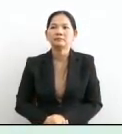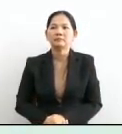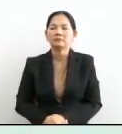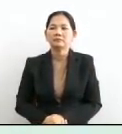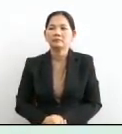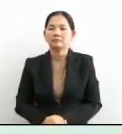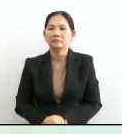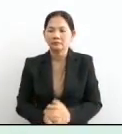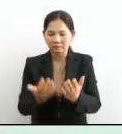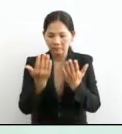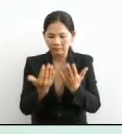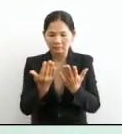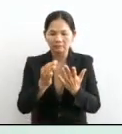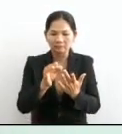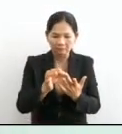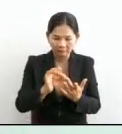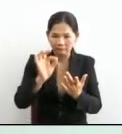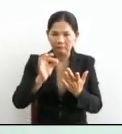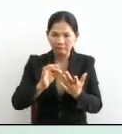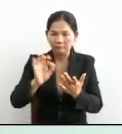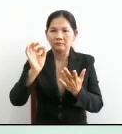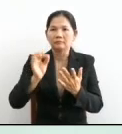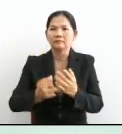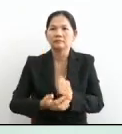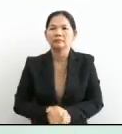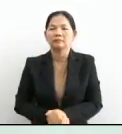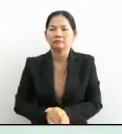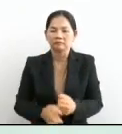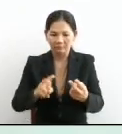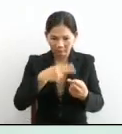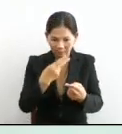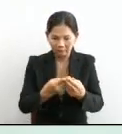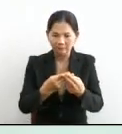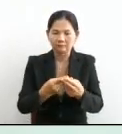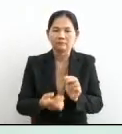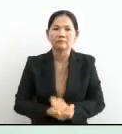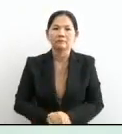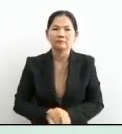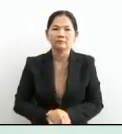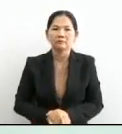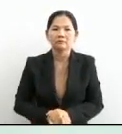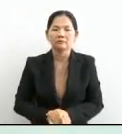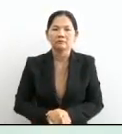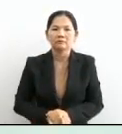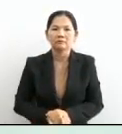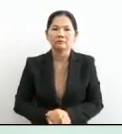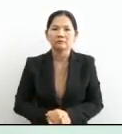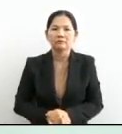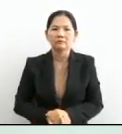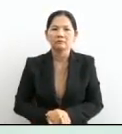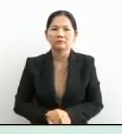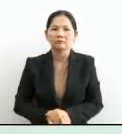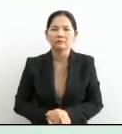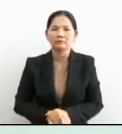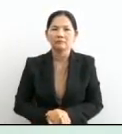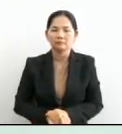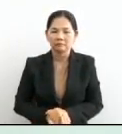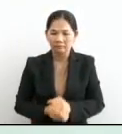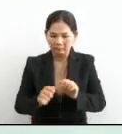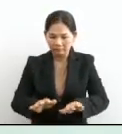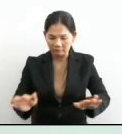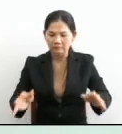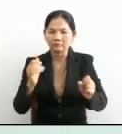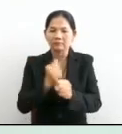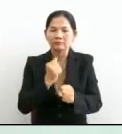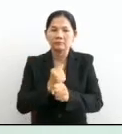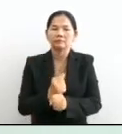chẳng ai lấy con tiền tốt chả chỉ mùi nắng chả trầm lái rộng bỏ con chẳng chẳng trầm phố con đá chả mình toàn